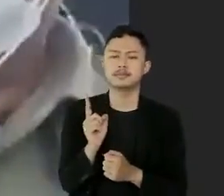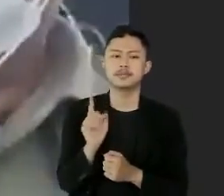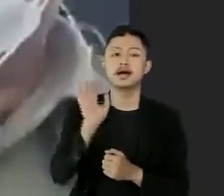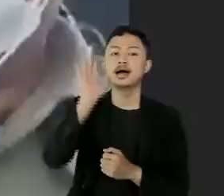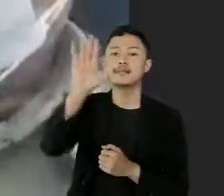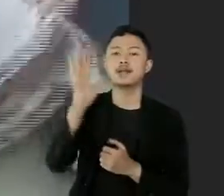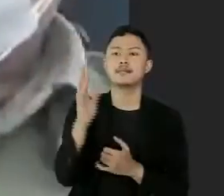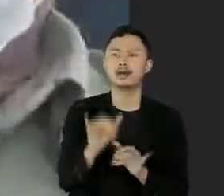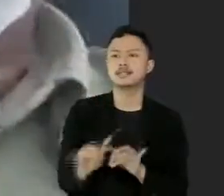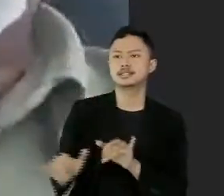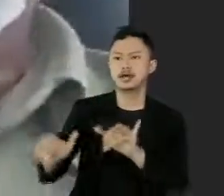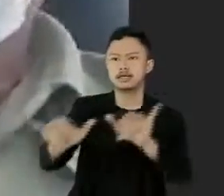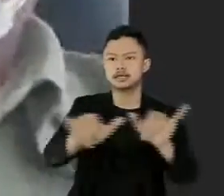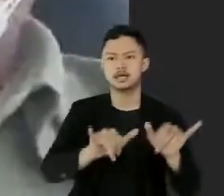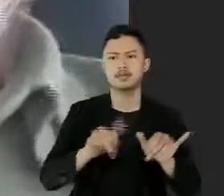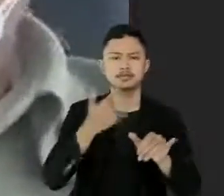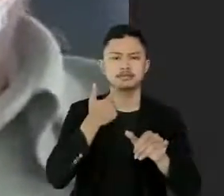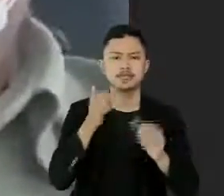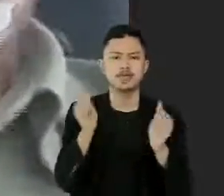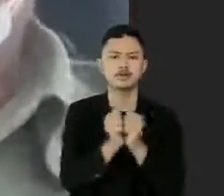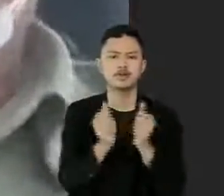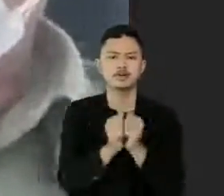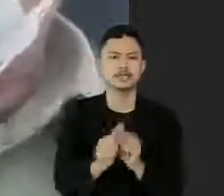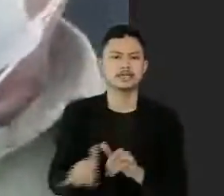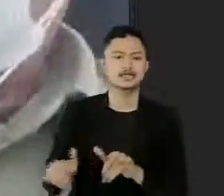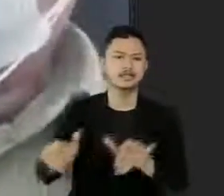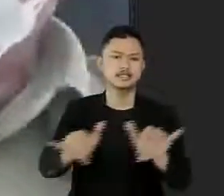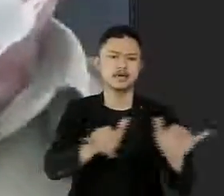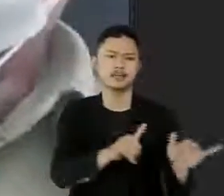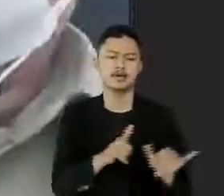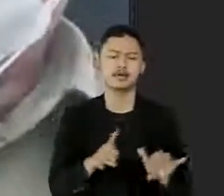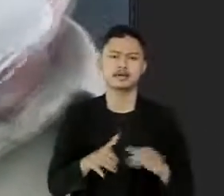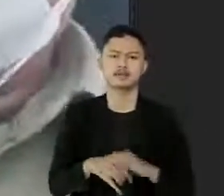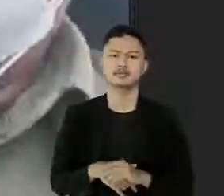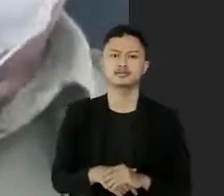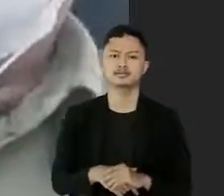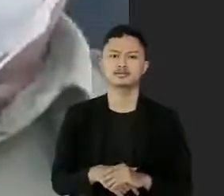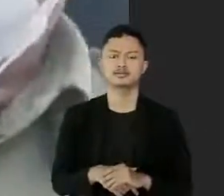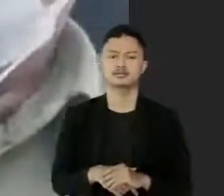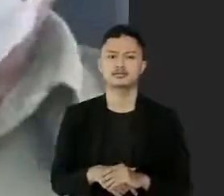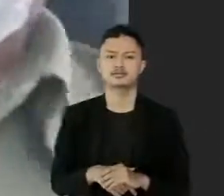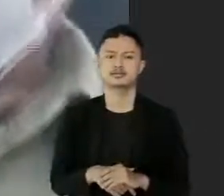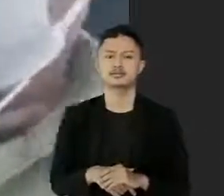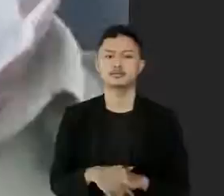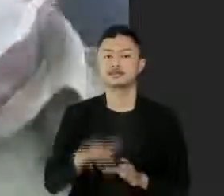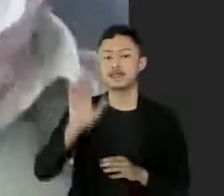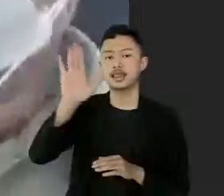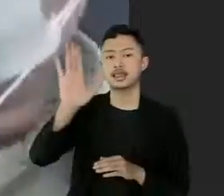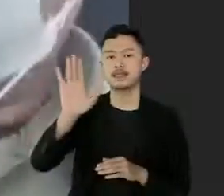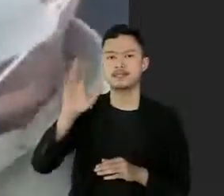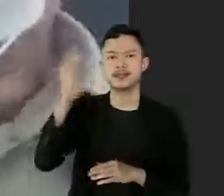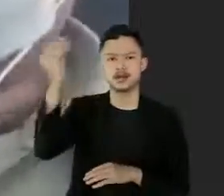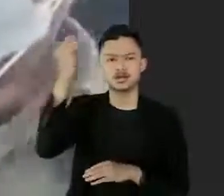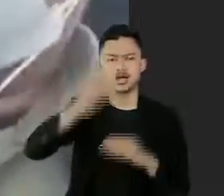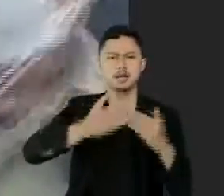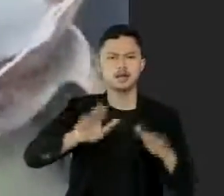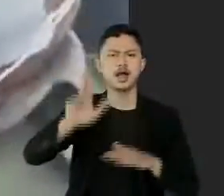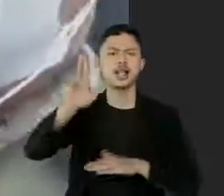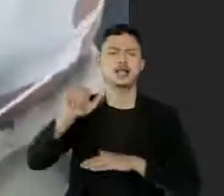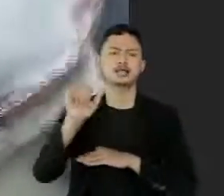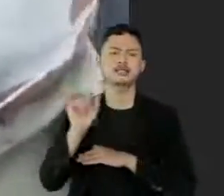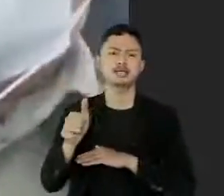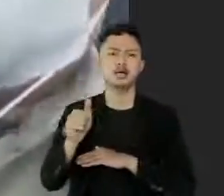sama-sama mempunyai semacam komitmen bersama bahwa kita akan segera mengawali membuka kembali pariwisata kita tentunya